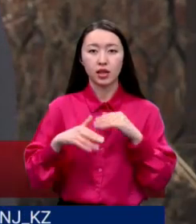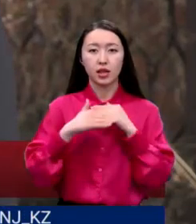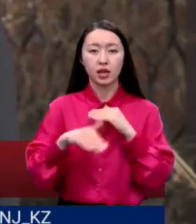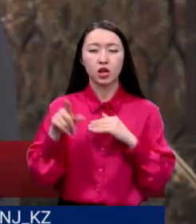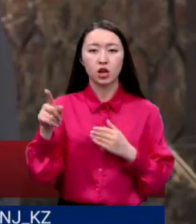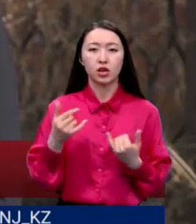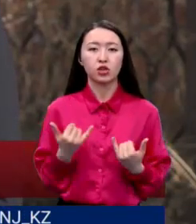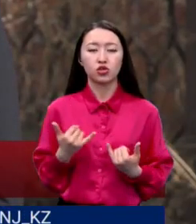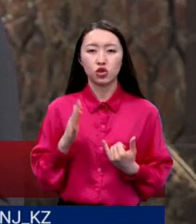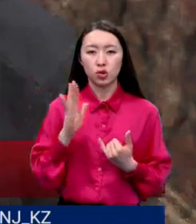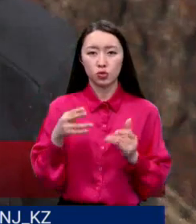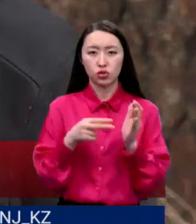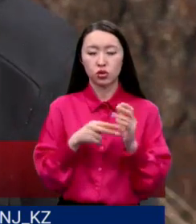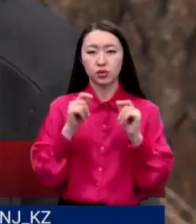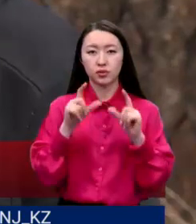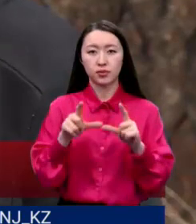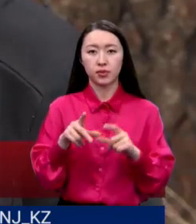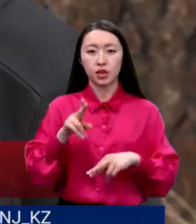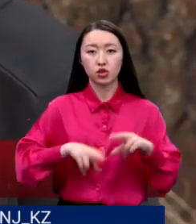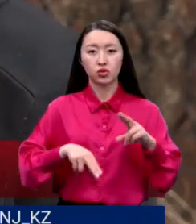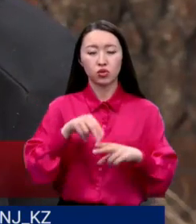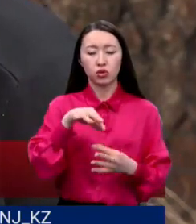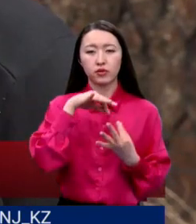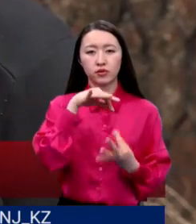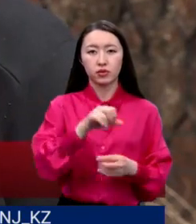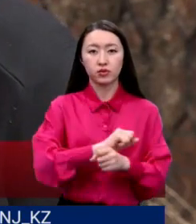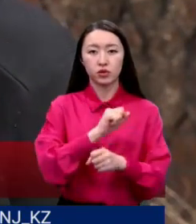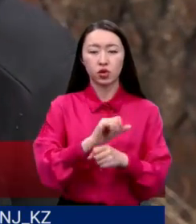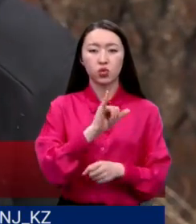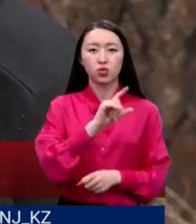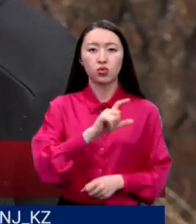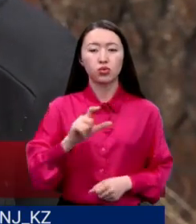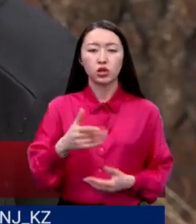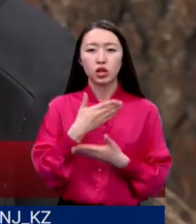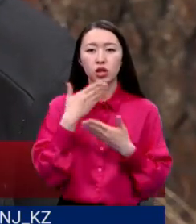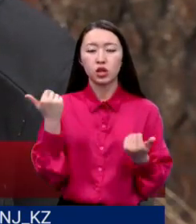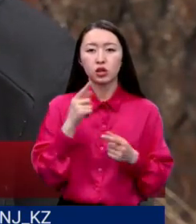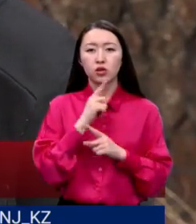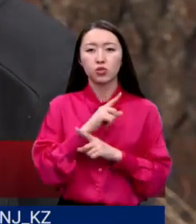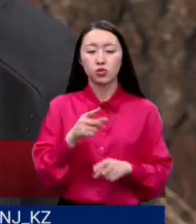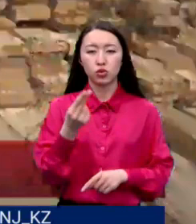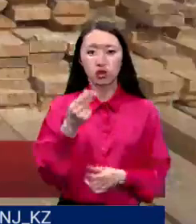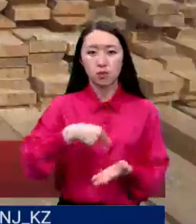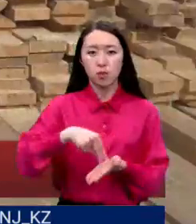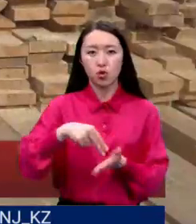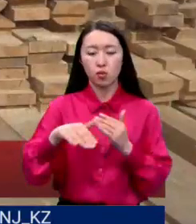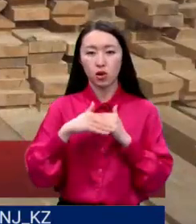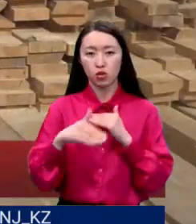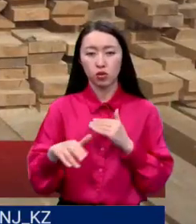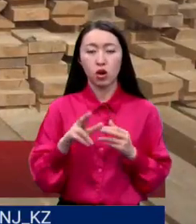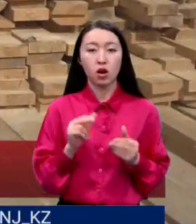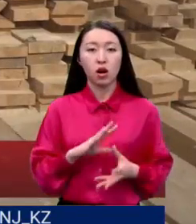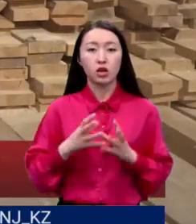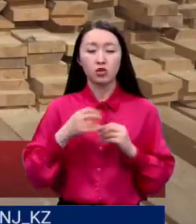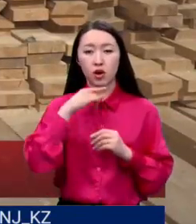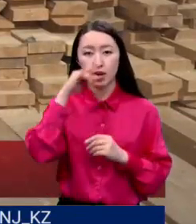будут, соответственно, поднимать цену. Просто стройка встанет. У людей не будет столько денег, чтобы покупать эту доску. Как итог,